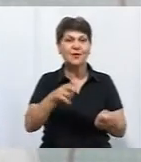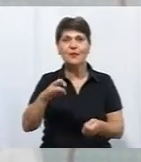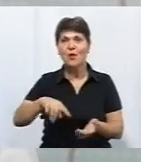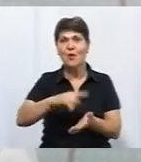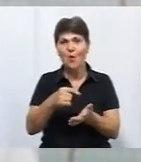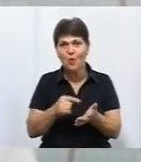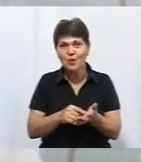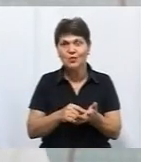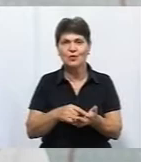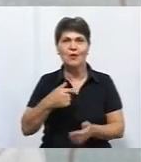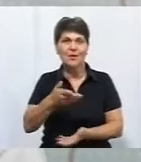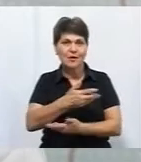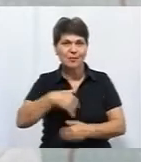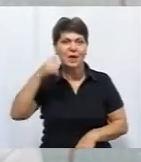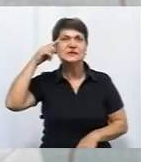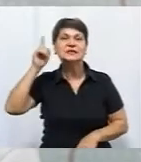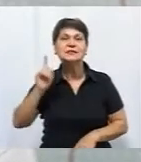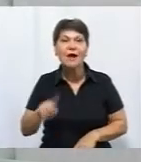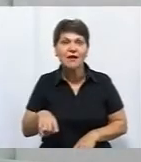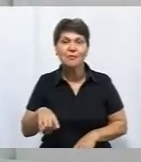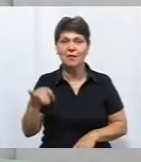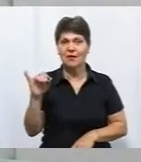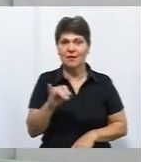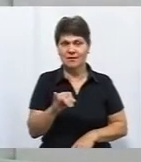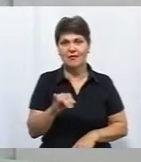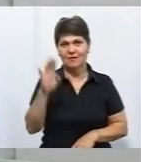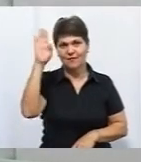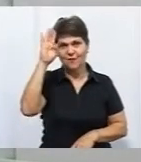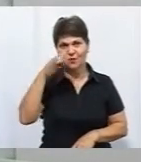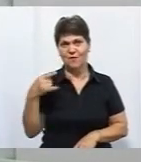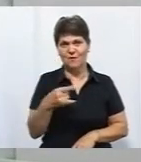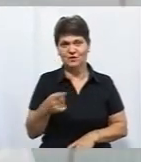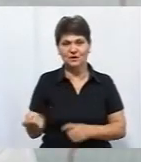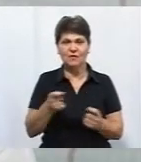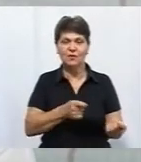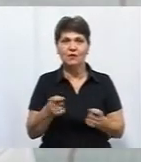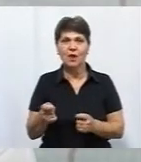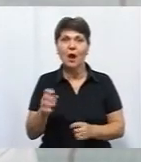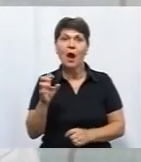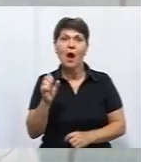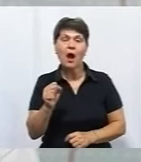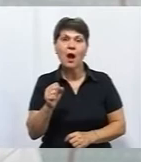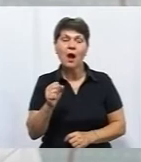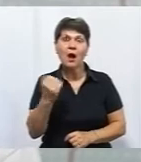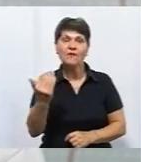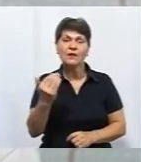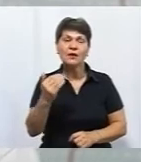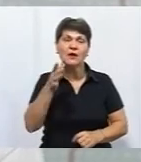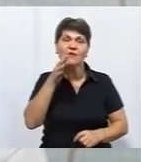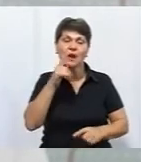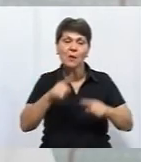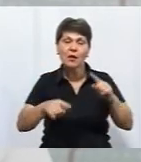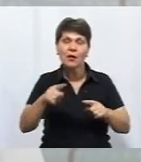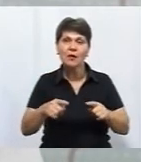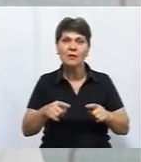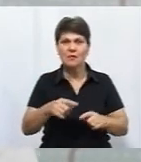Їздимо, перевіряємо. В машині возимо воду. А з якою періодичністю ви їх перевіряєте? Практично кожен день. Много моїх знайомих підходять, перевіряють,